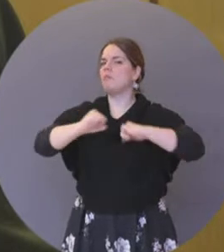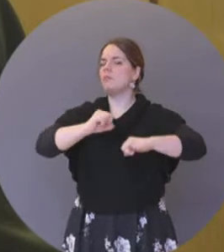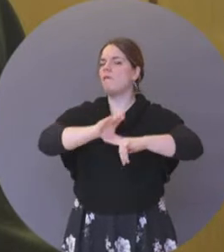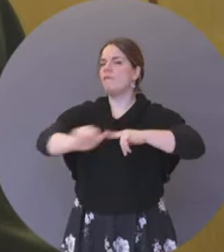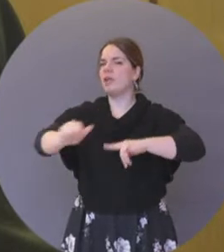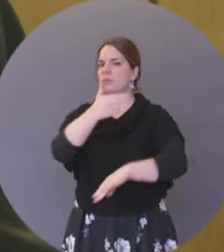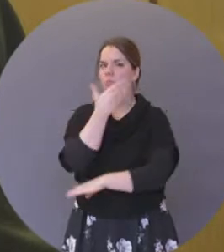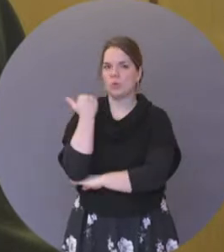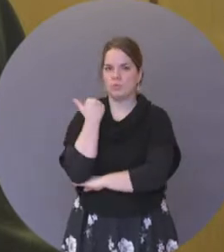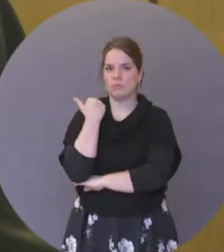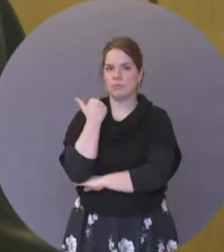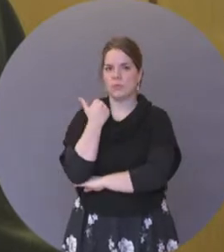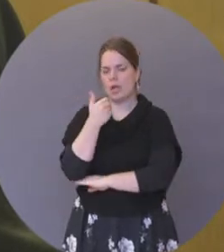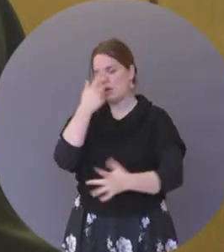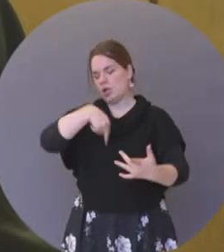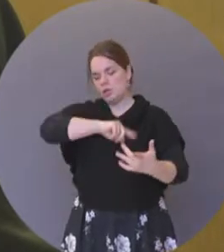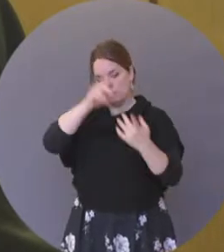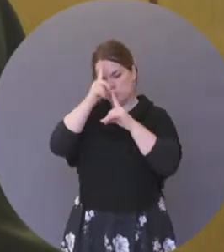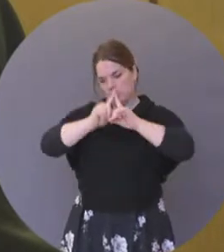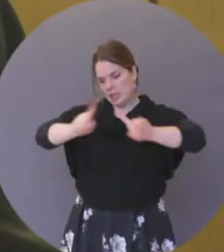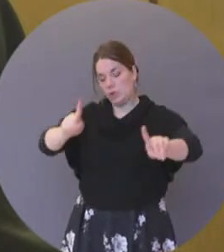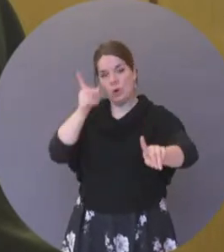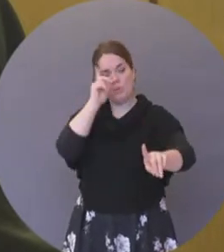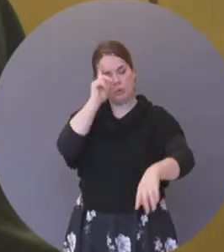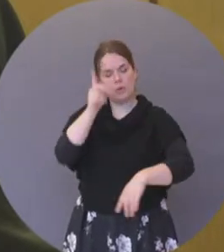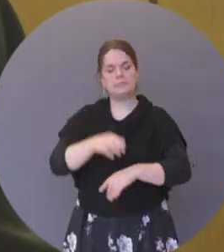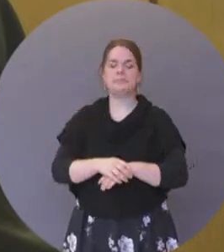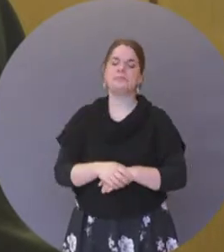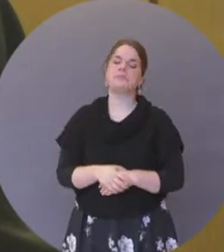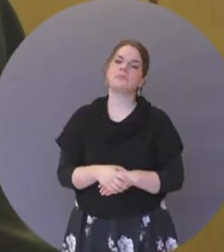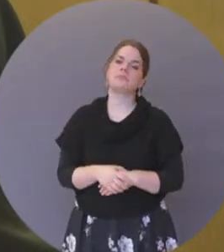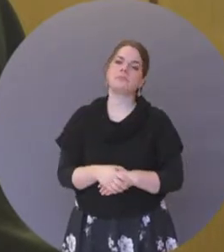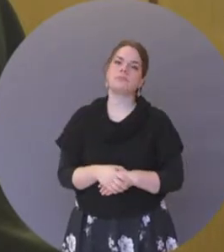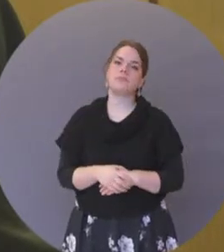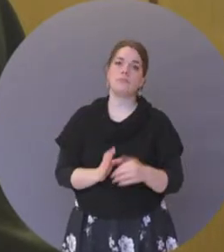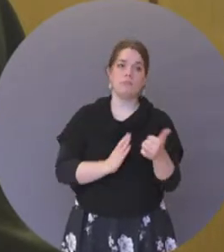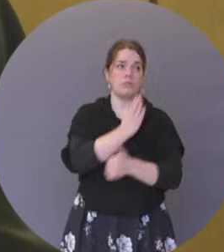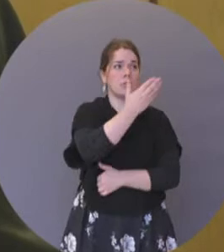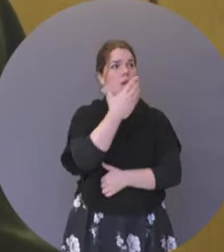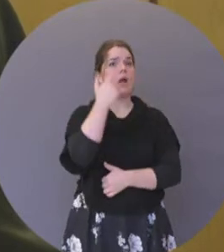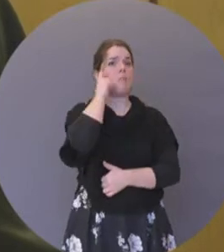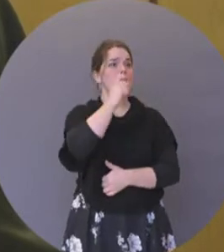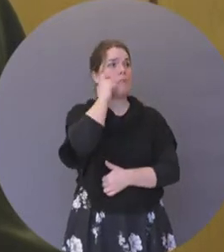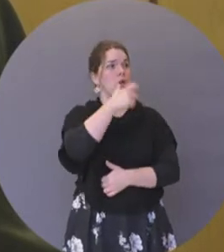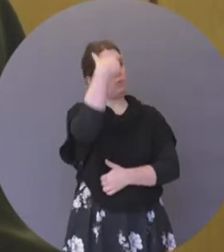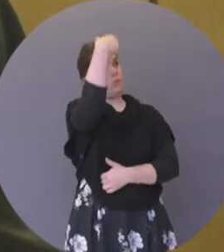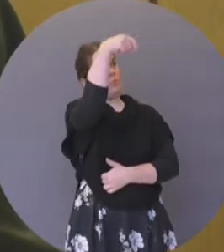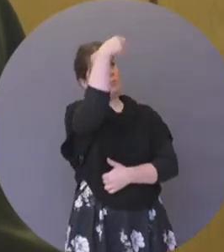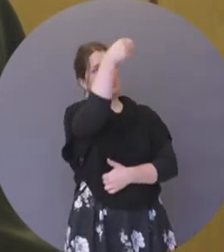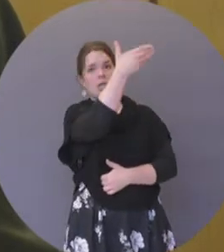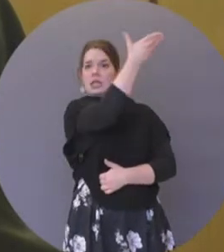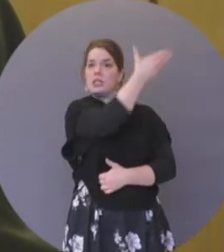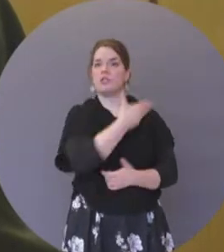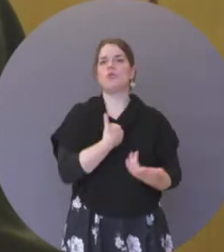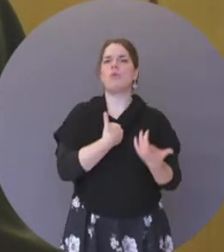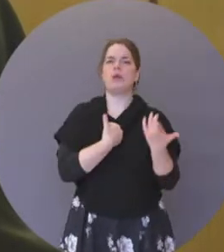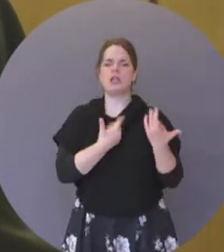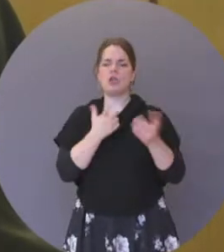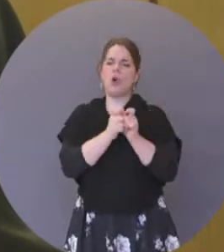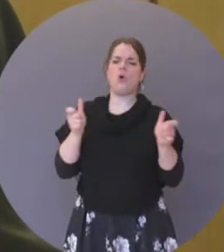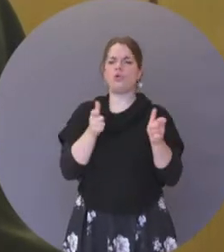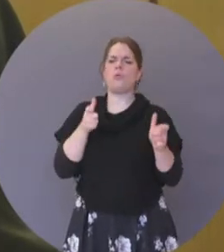n'acceptons pas cela pour deux raisons la première c'est qu'avec Emmanuel Macron président de la start-up nation et